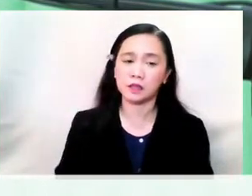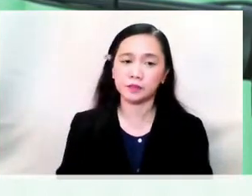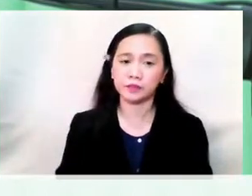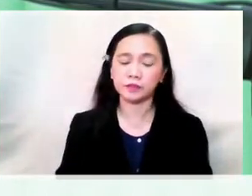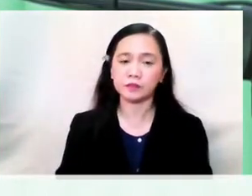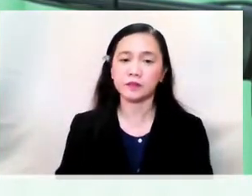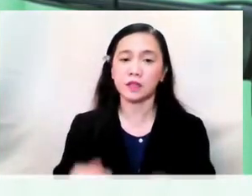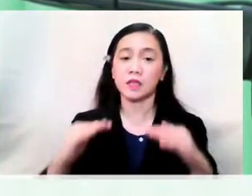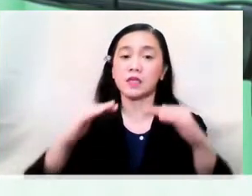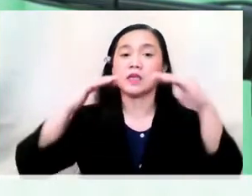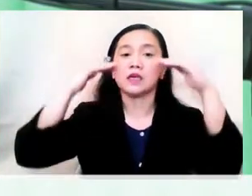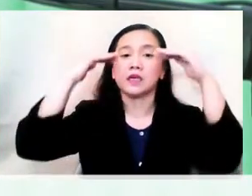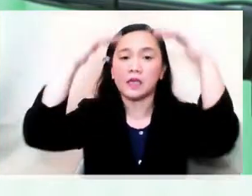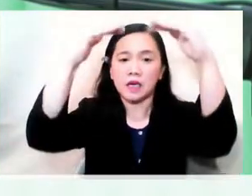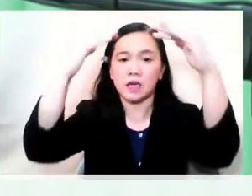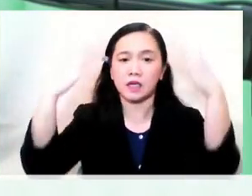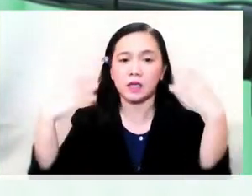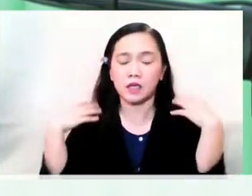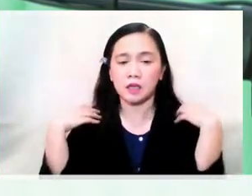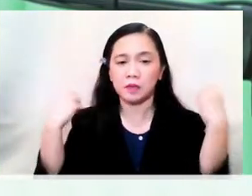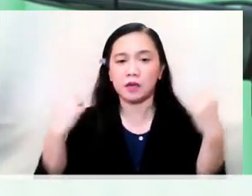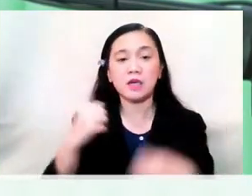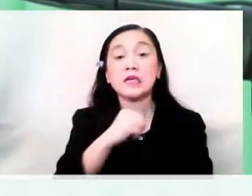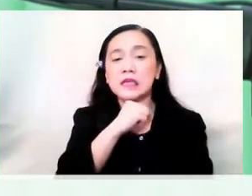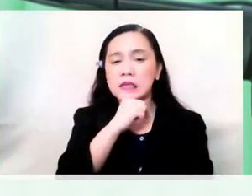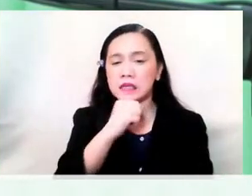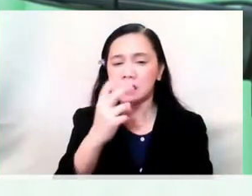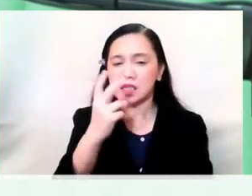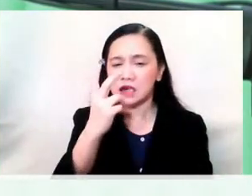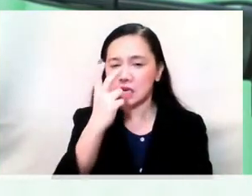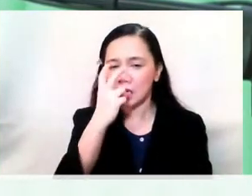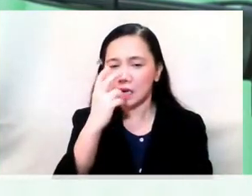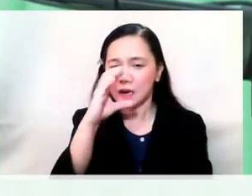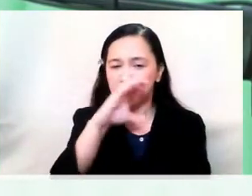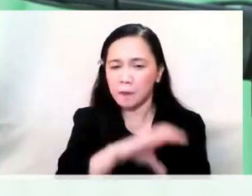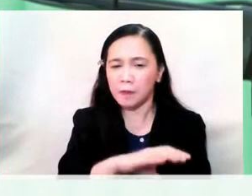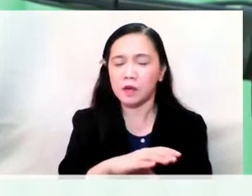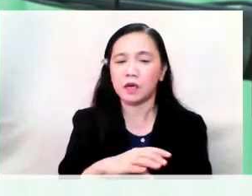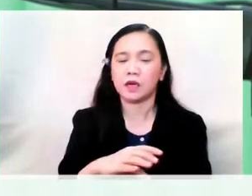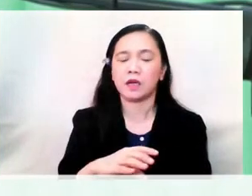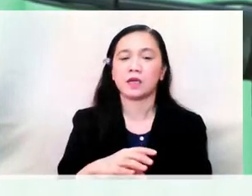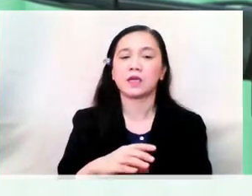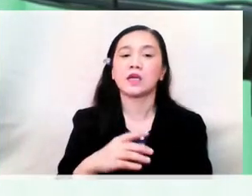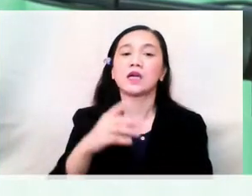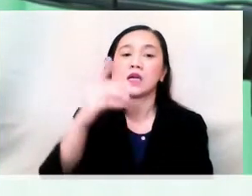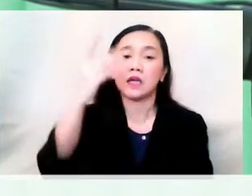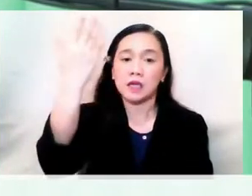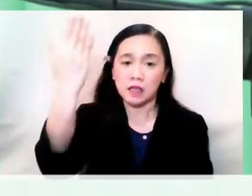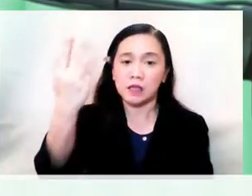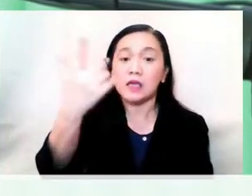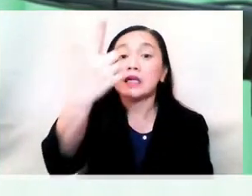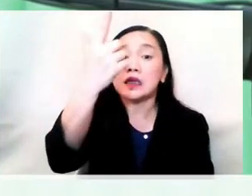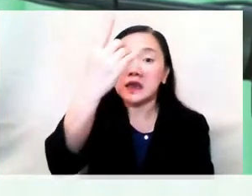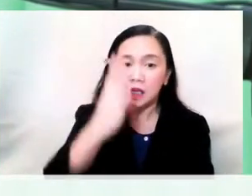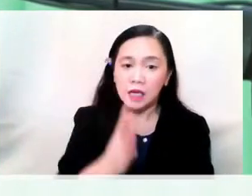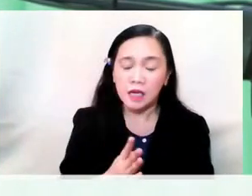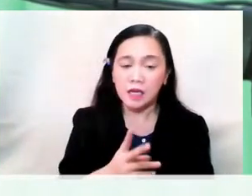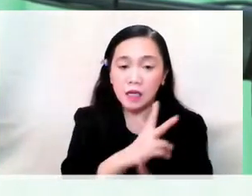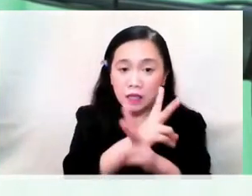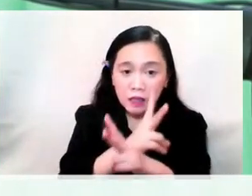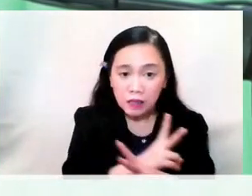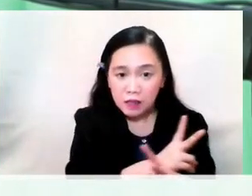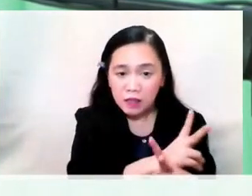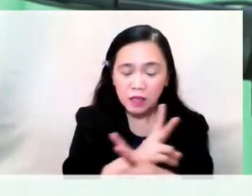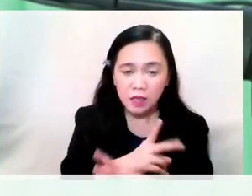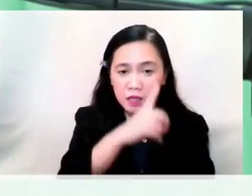is not a blind force. He is a personal God who cares for us because He loves